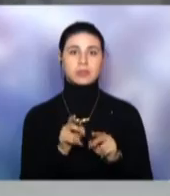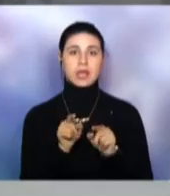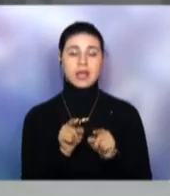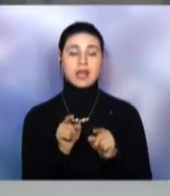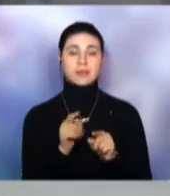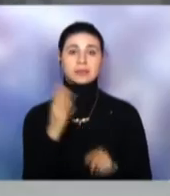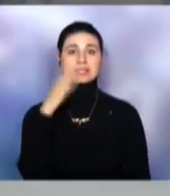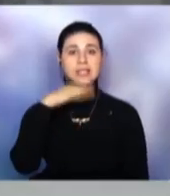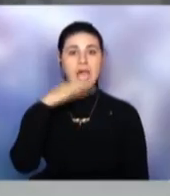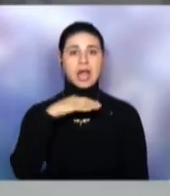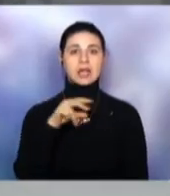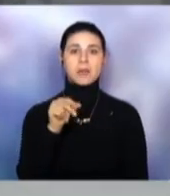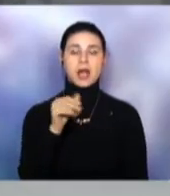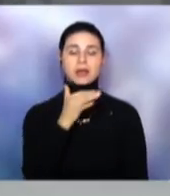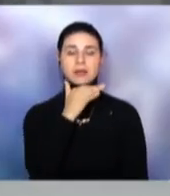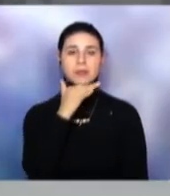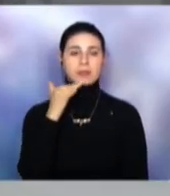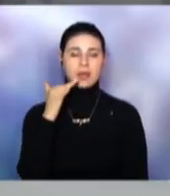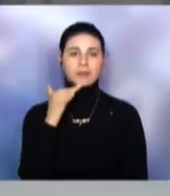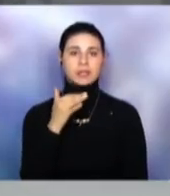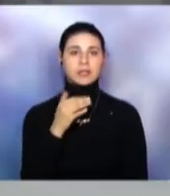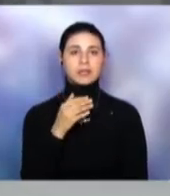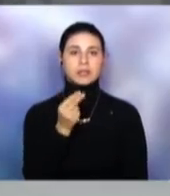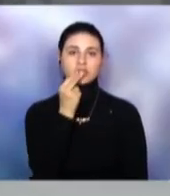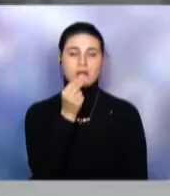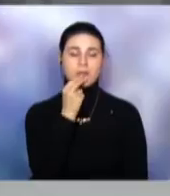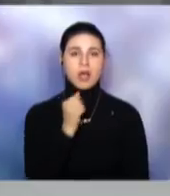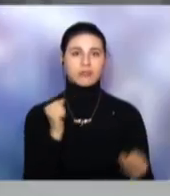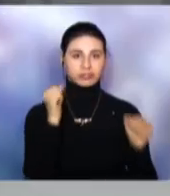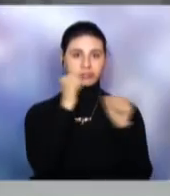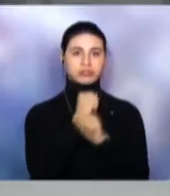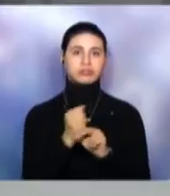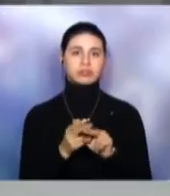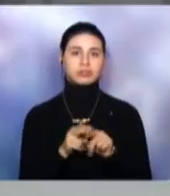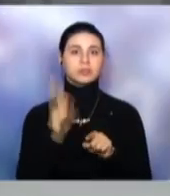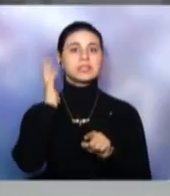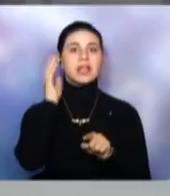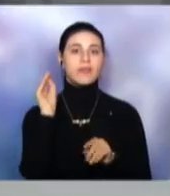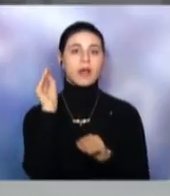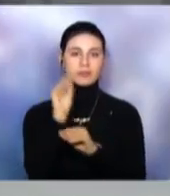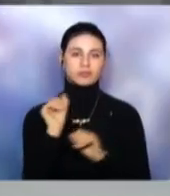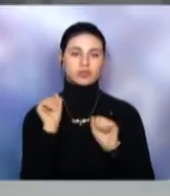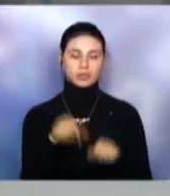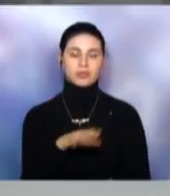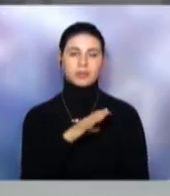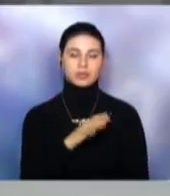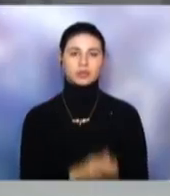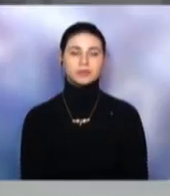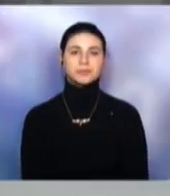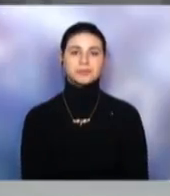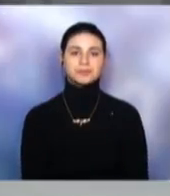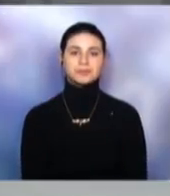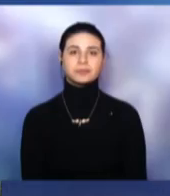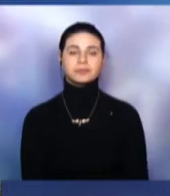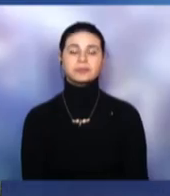აი ამ წყლის და მოცულობის წყლის და მარილის გადატვირთვით განპირობებული არტერიული ჰიპერტენზიის ცვალებადობის გამოგახლება.